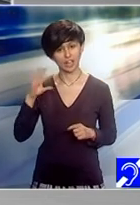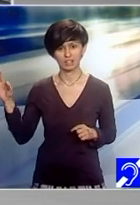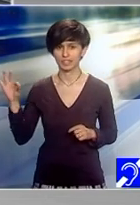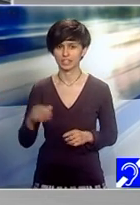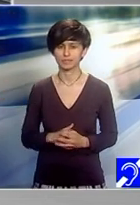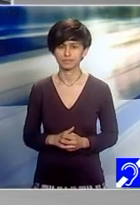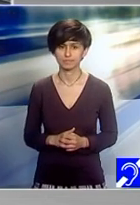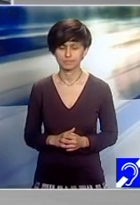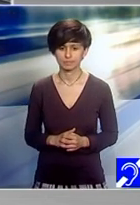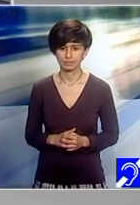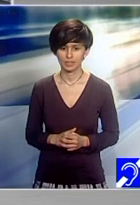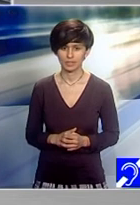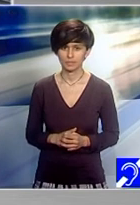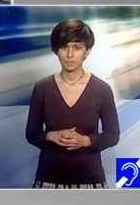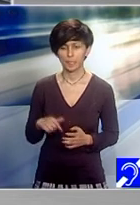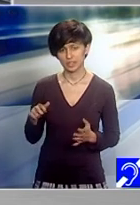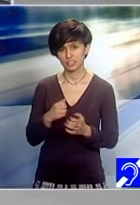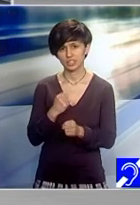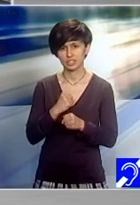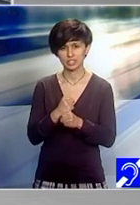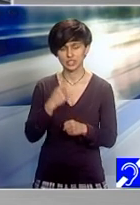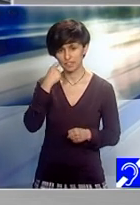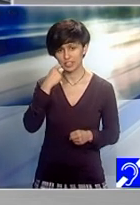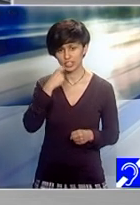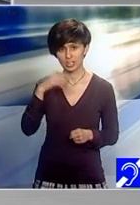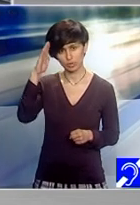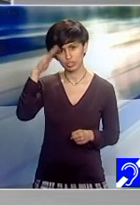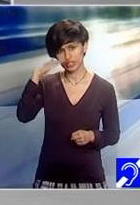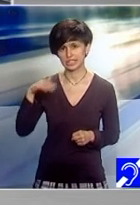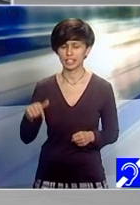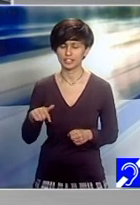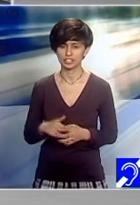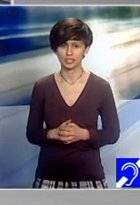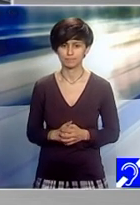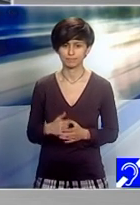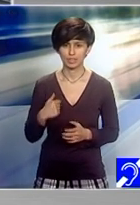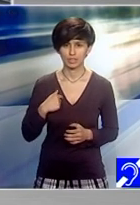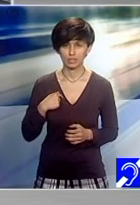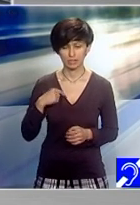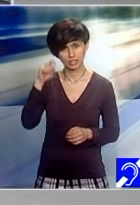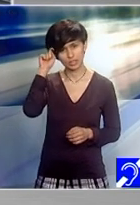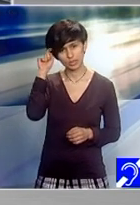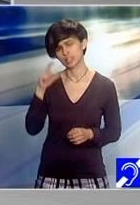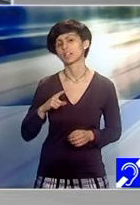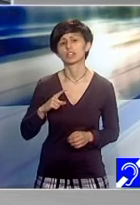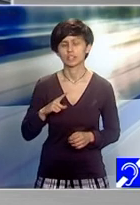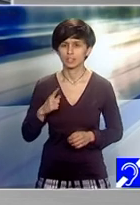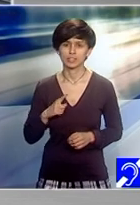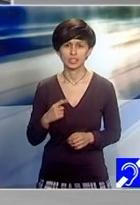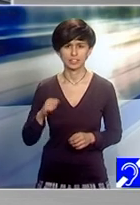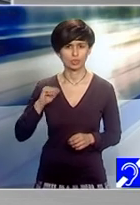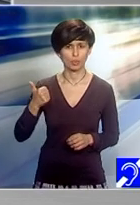care se desfășoară în aceste zile la Cluj. Cred că este o premieră, nu? Națională. Alături de noi